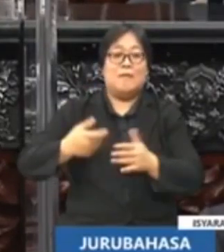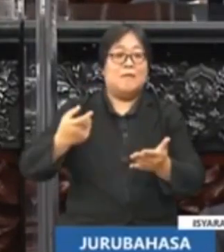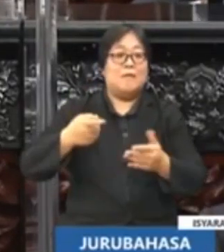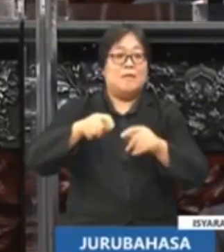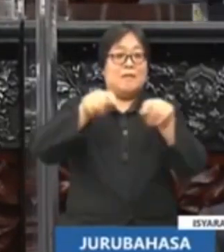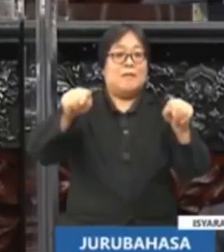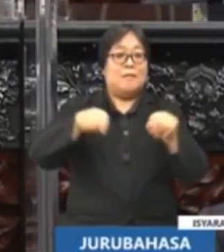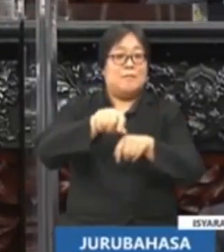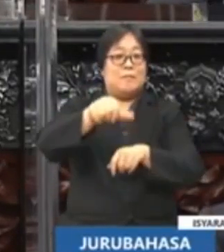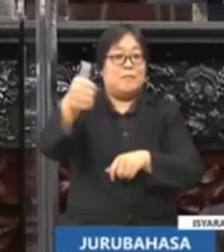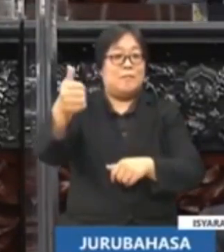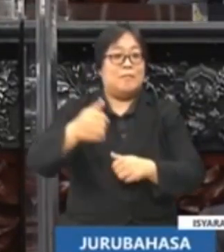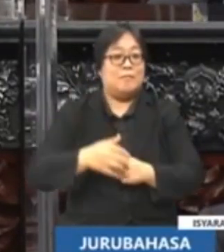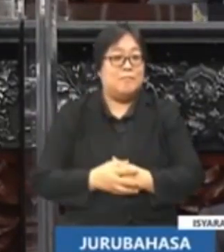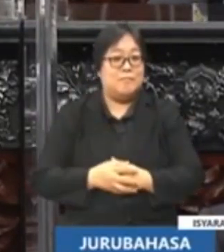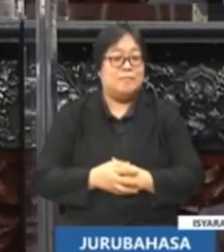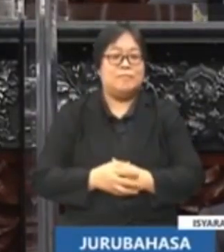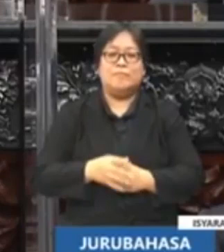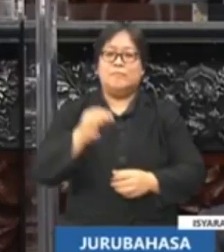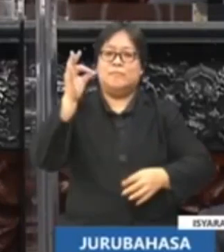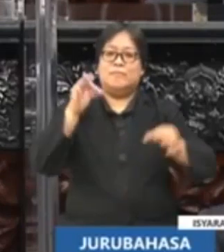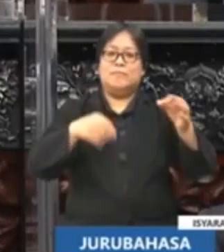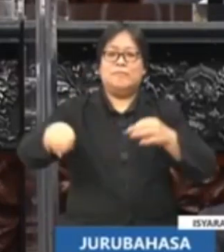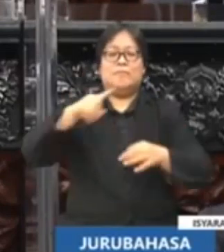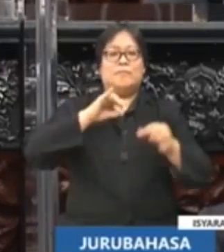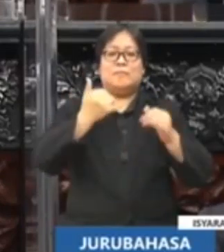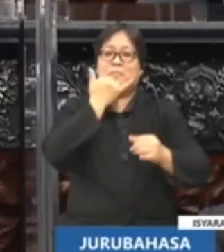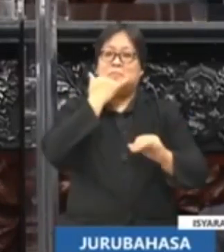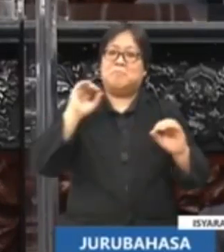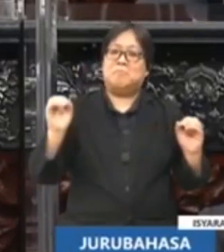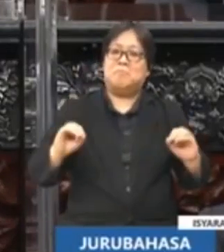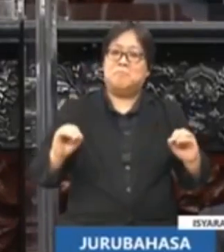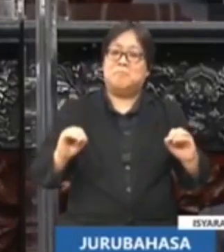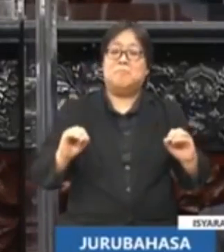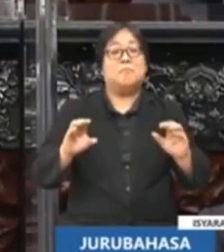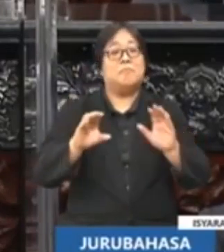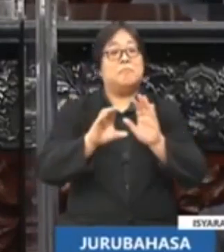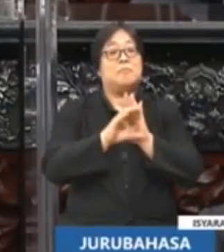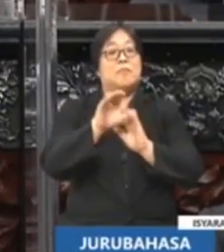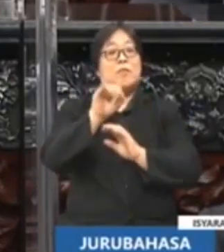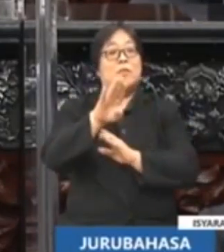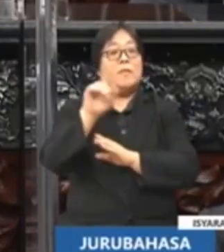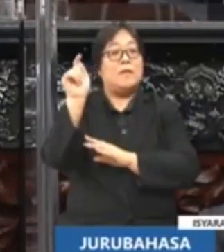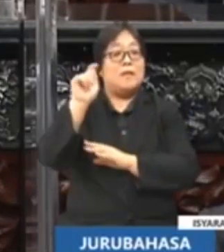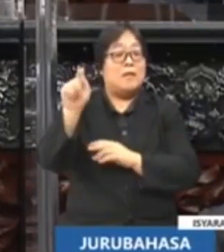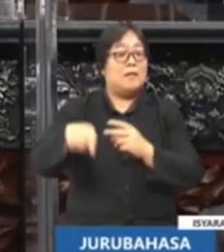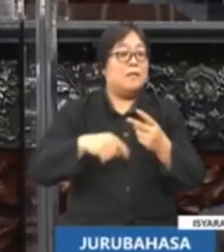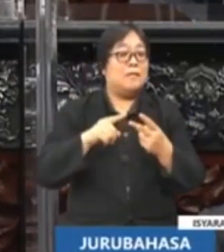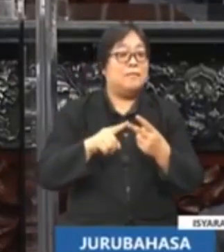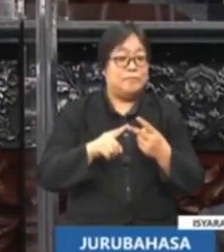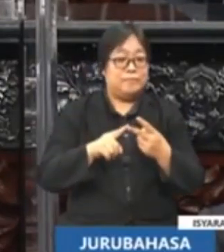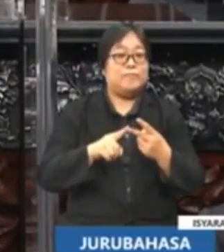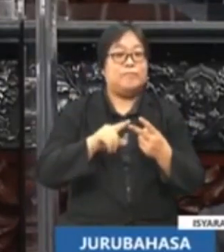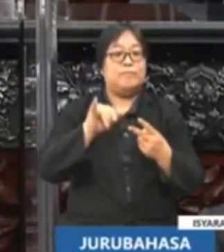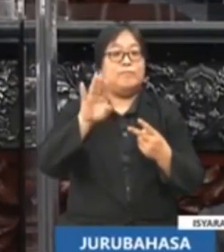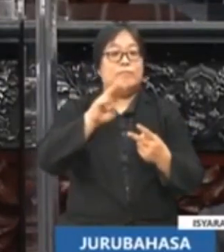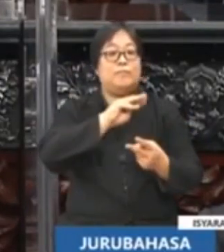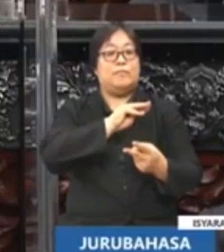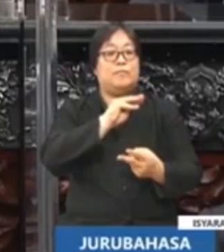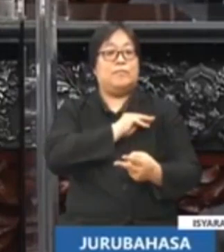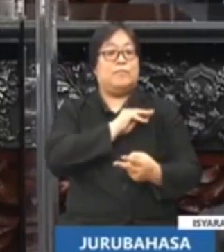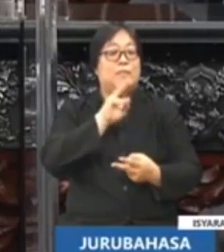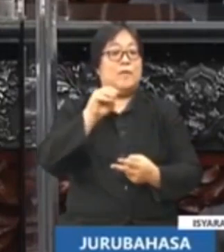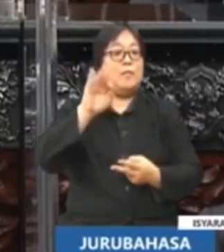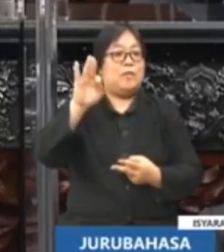Heaven dan elu mereka kata tidak salah sebagaimana dibuat oleh webis layang dan WB Menteri